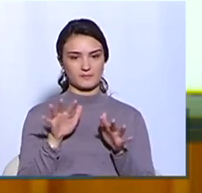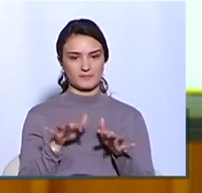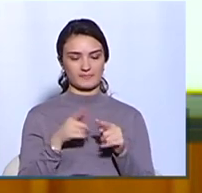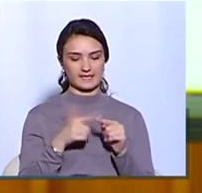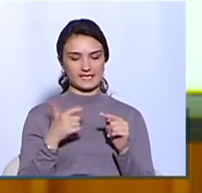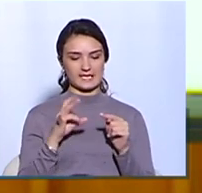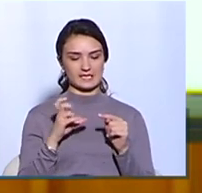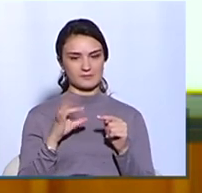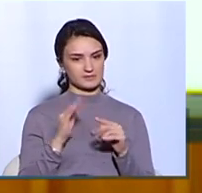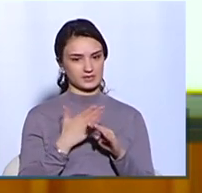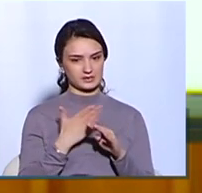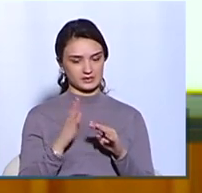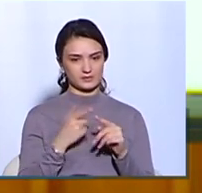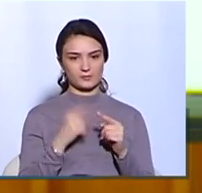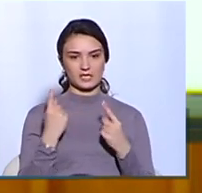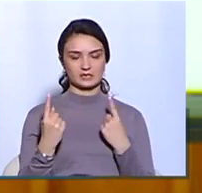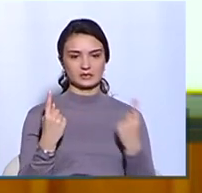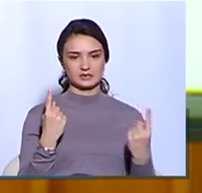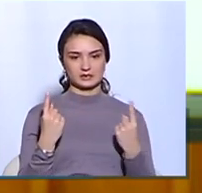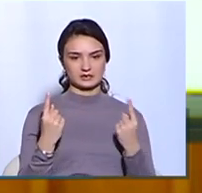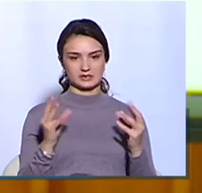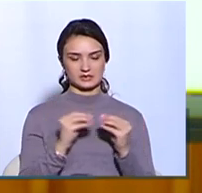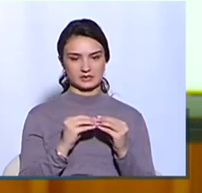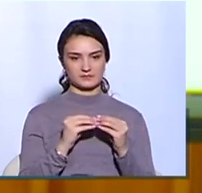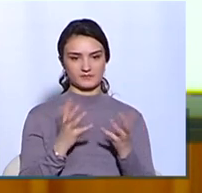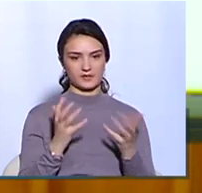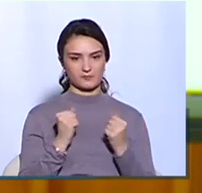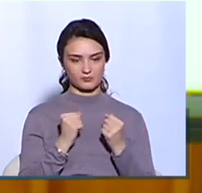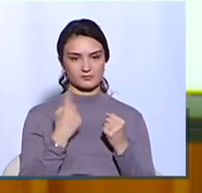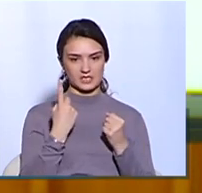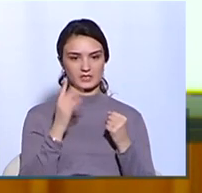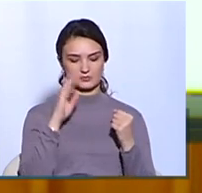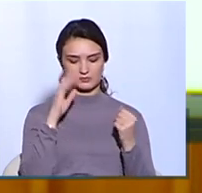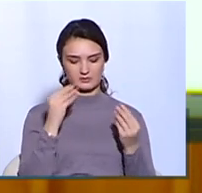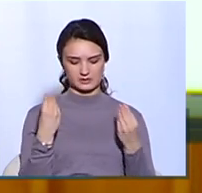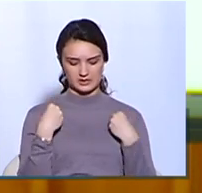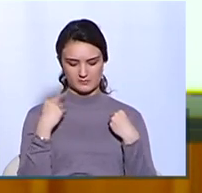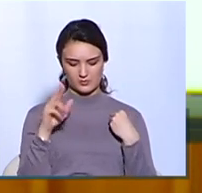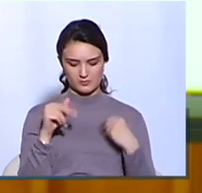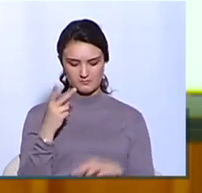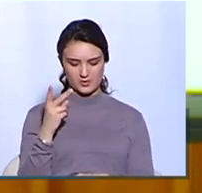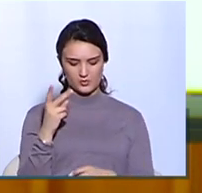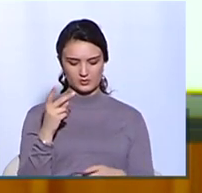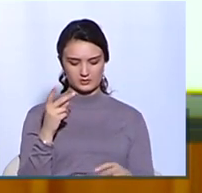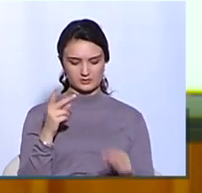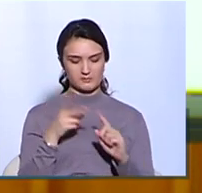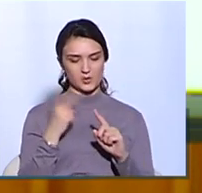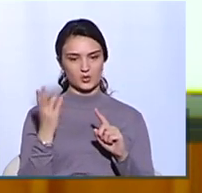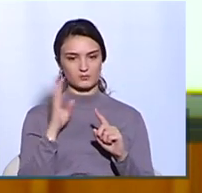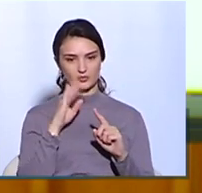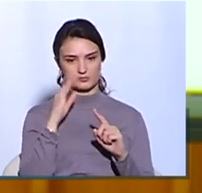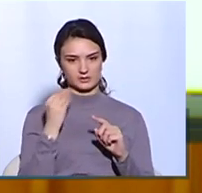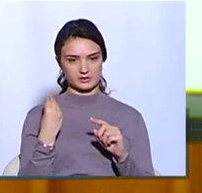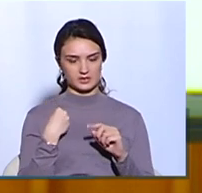ეს გენები. ასე რომ ერთი გენის ერთას ღებულობთ ერთი მშობლისგან, ხოლო გენის მეორესას მეორე